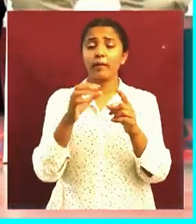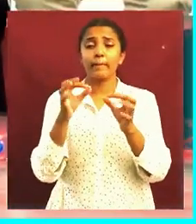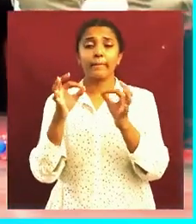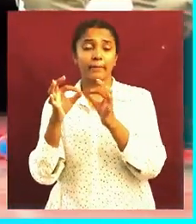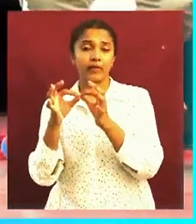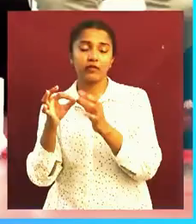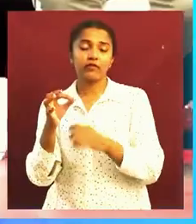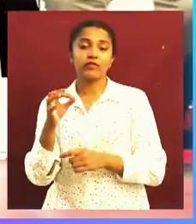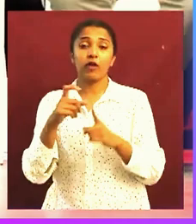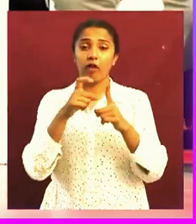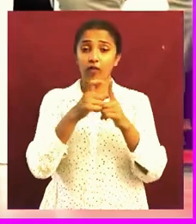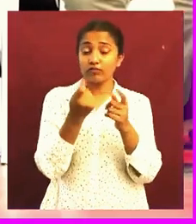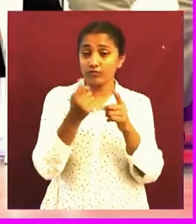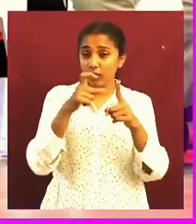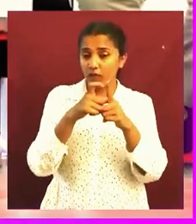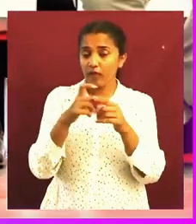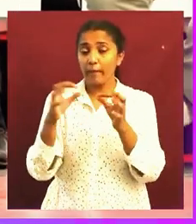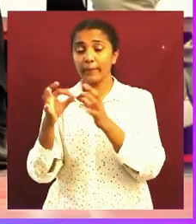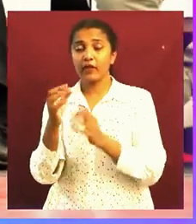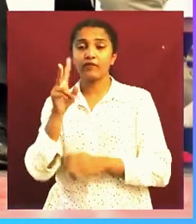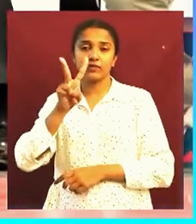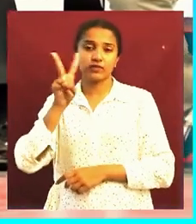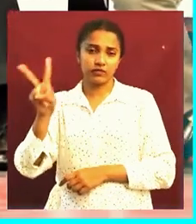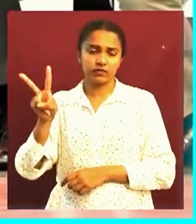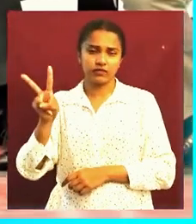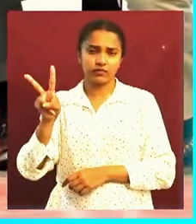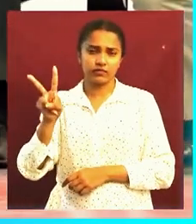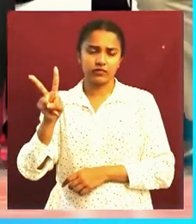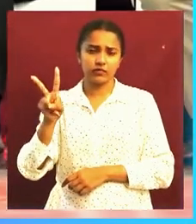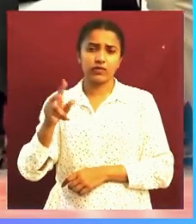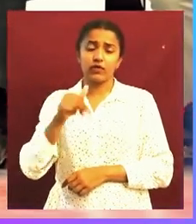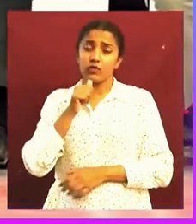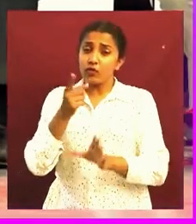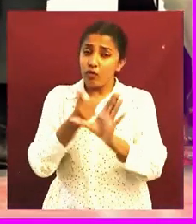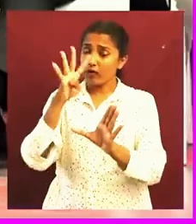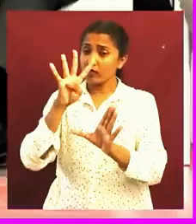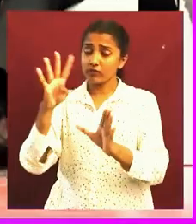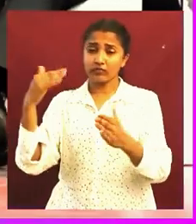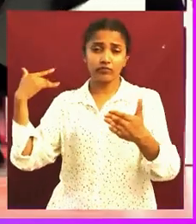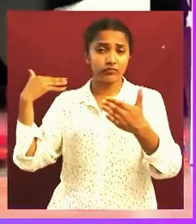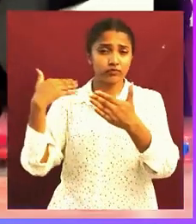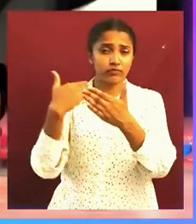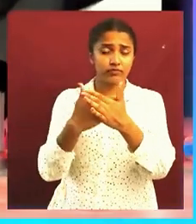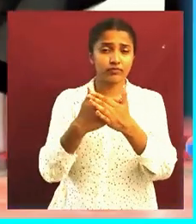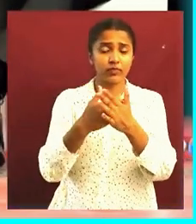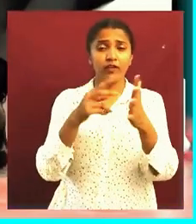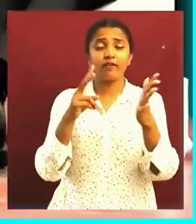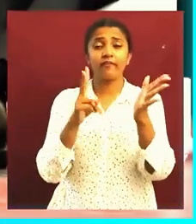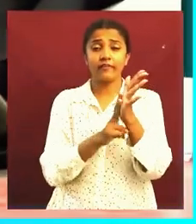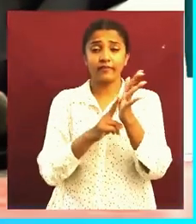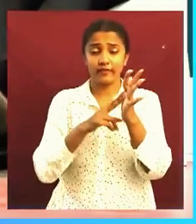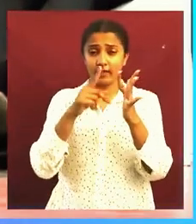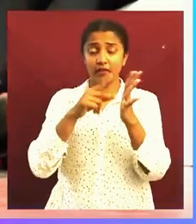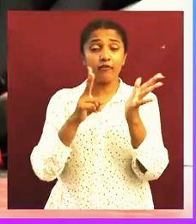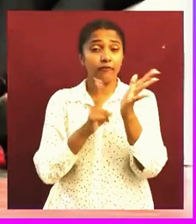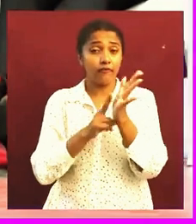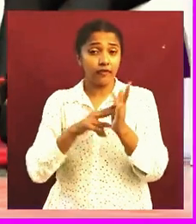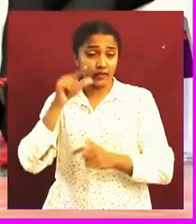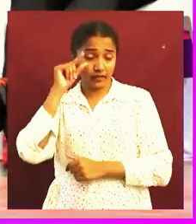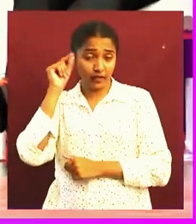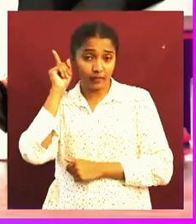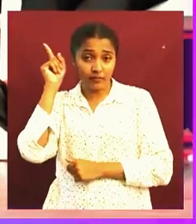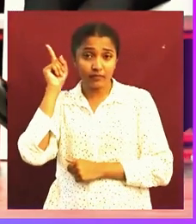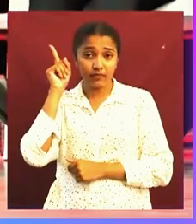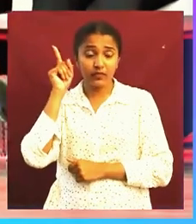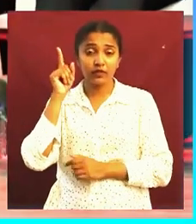22යි ඩොලර් කෝටි 2200යි අවුරුදු 44ටම වියට්නාමේ ගිය අවුරුද්ද විතරක්